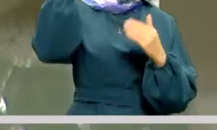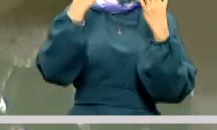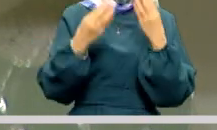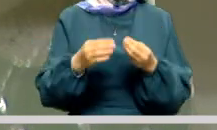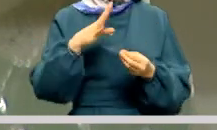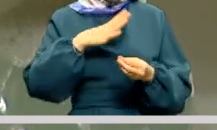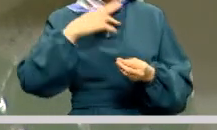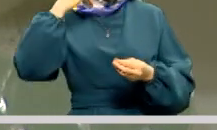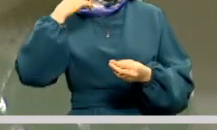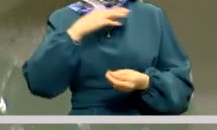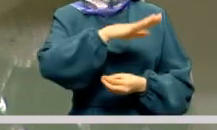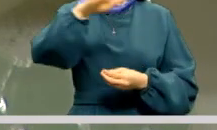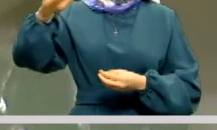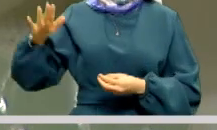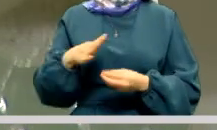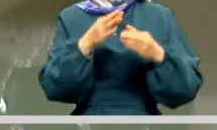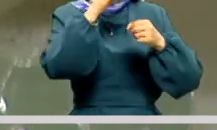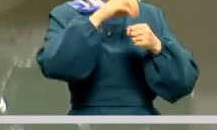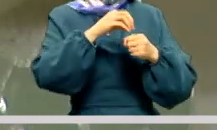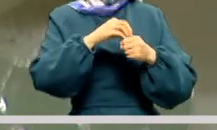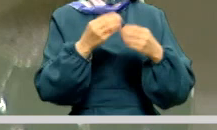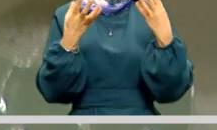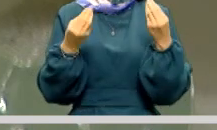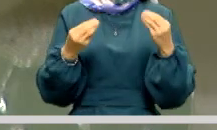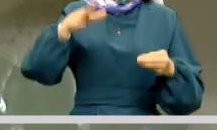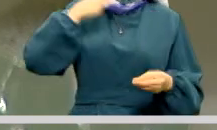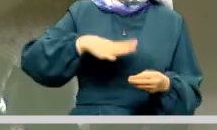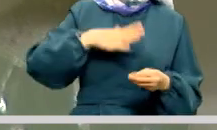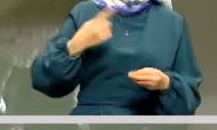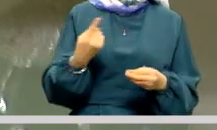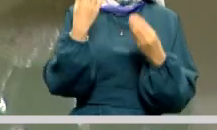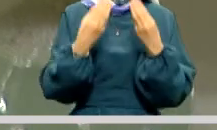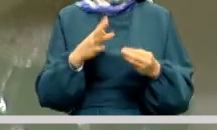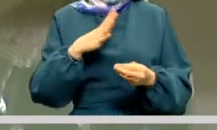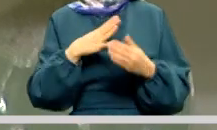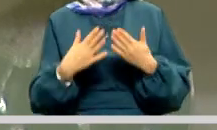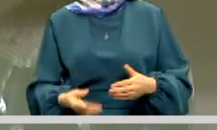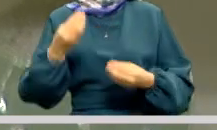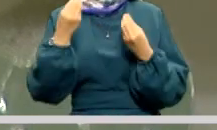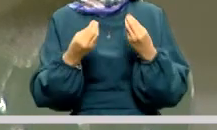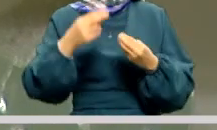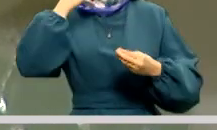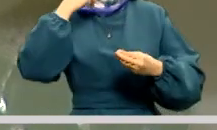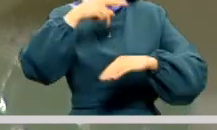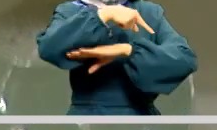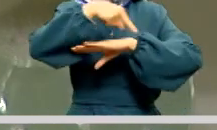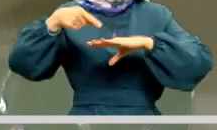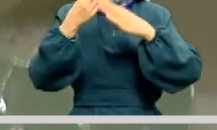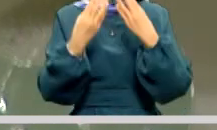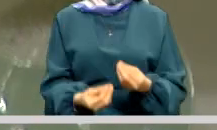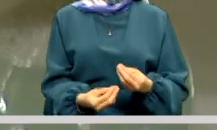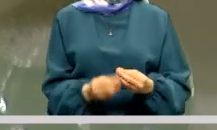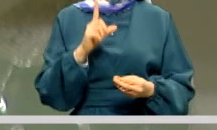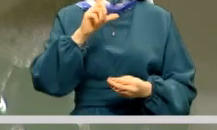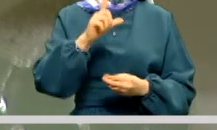sanki hocam böyle her birimiz için Tabii ki Ee çokça istediğimiz bir şey ama güzel ahlakın da gerçekten sınırını koyma hani buradan